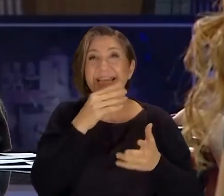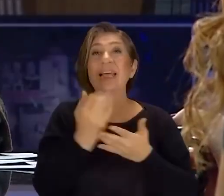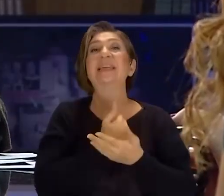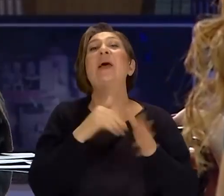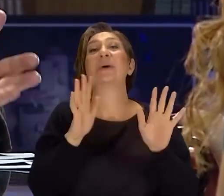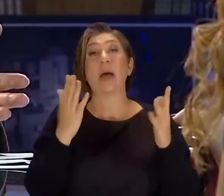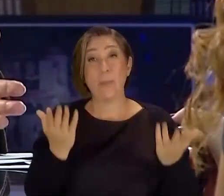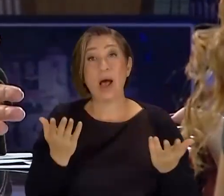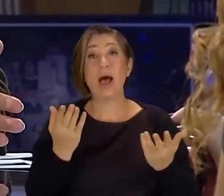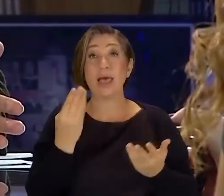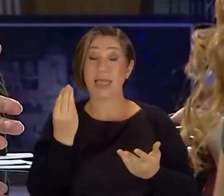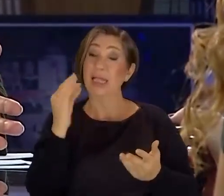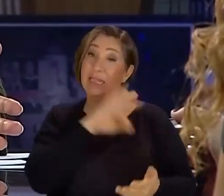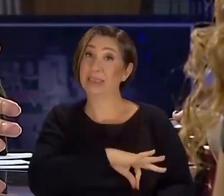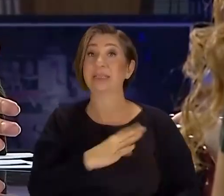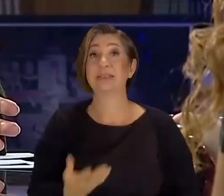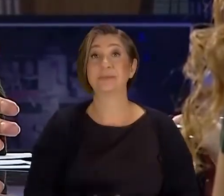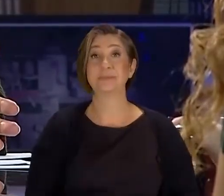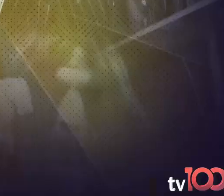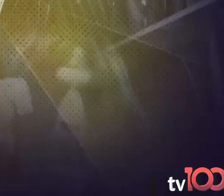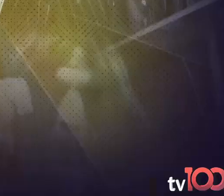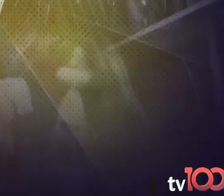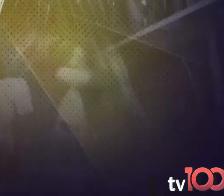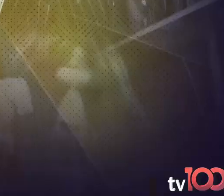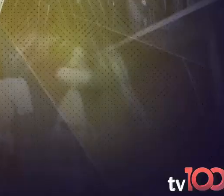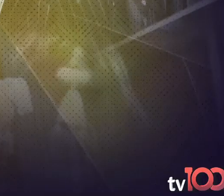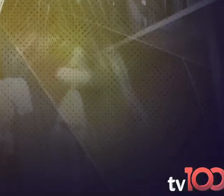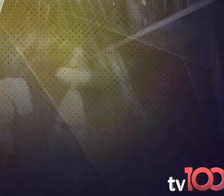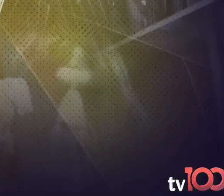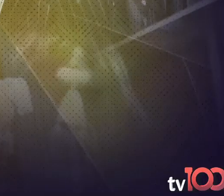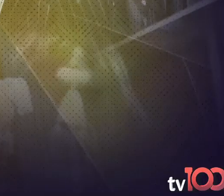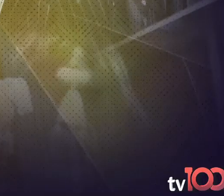üzerine Ama iyi kazanır Evet bu